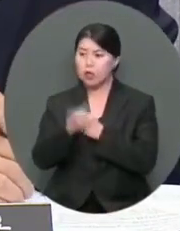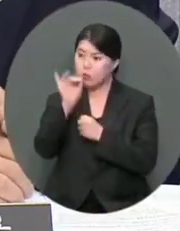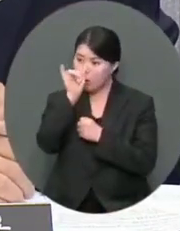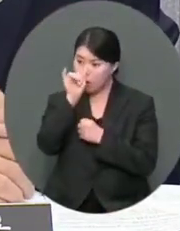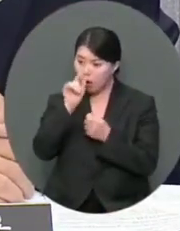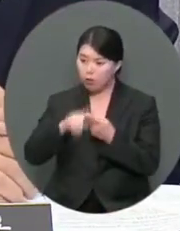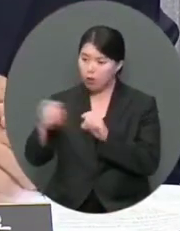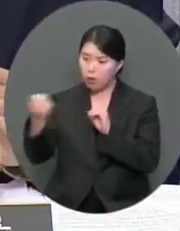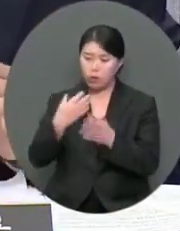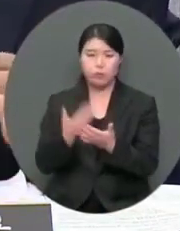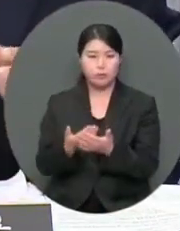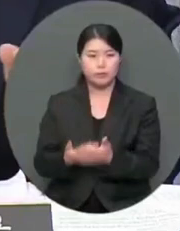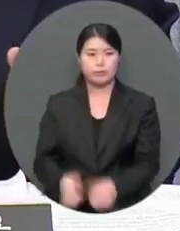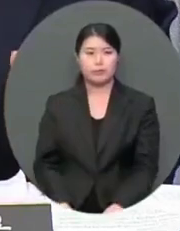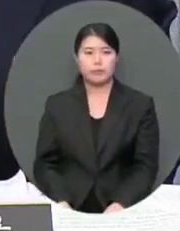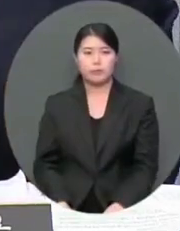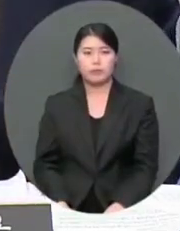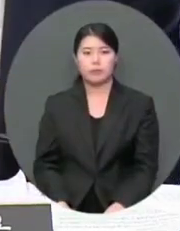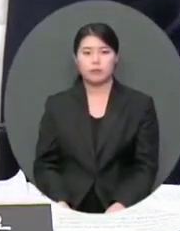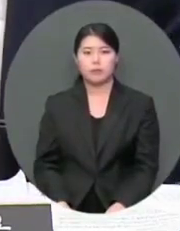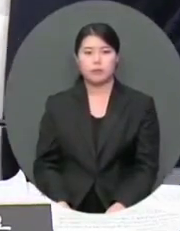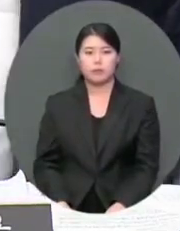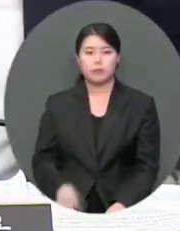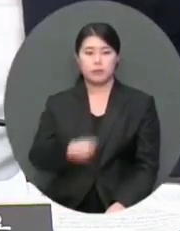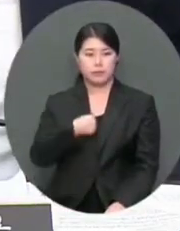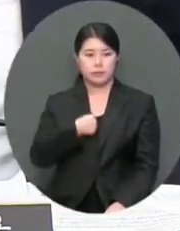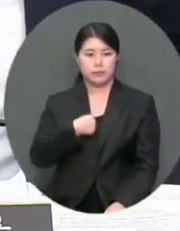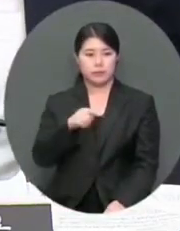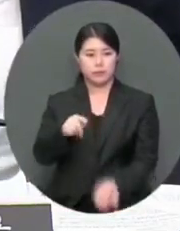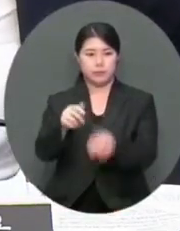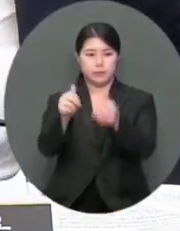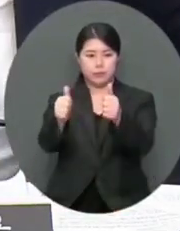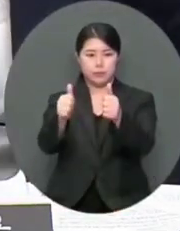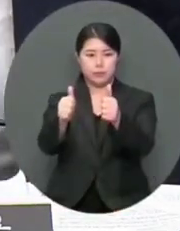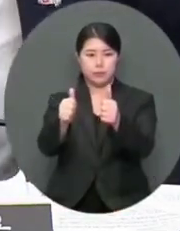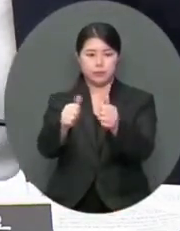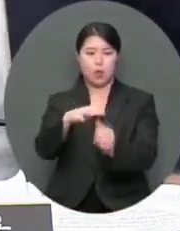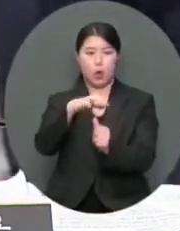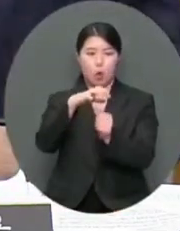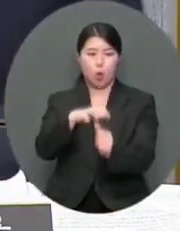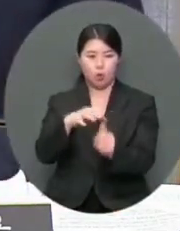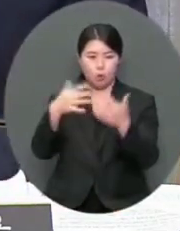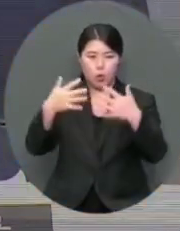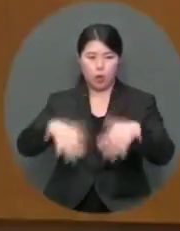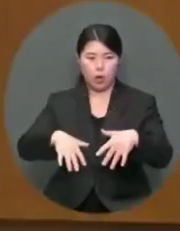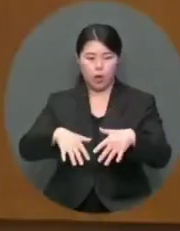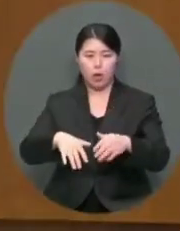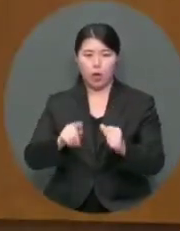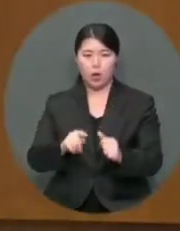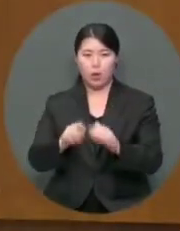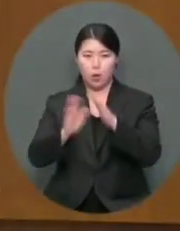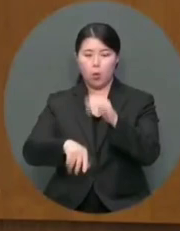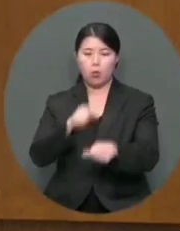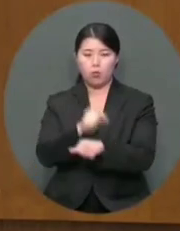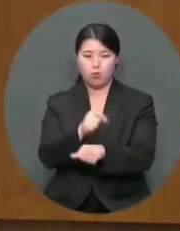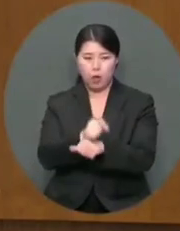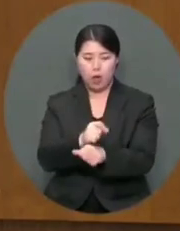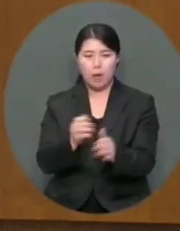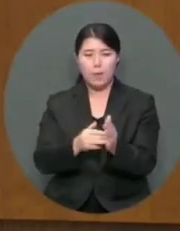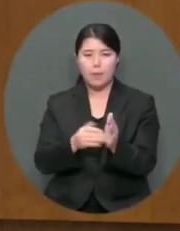대한 답을 좀 주시면 좋겠습니다. 예, 제가 그 판결은 구속요건이 공무상 비밀 누설 문제였기